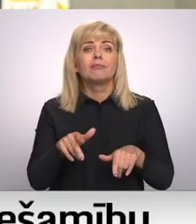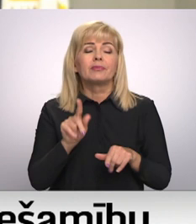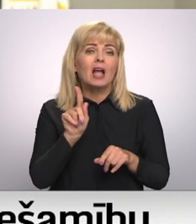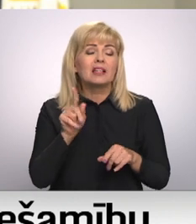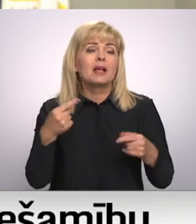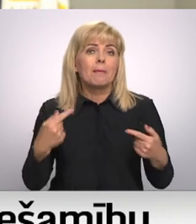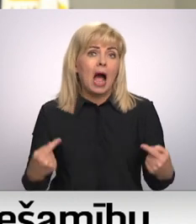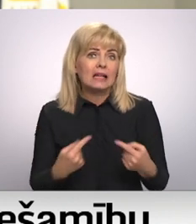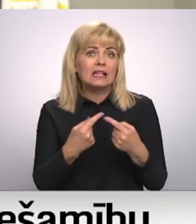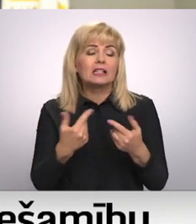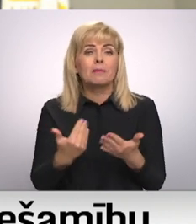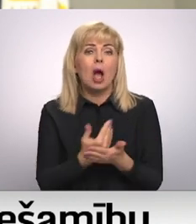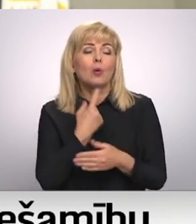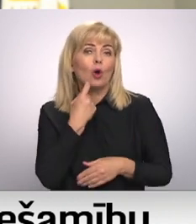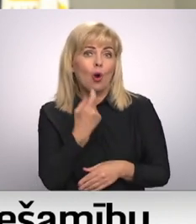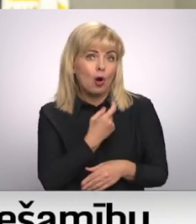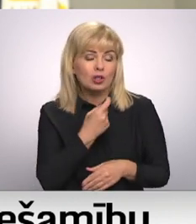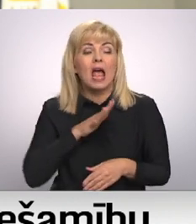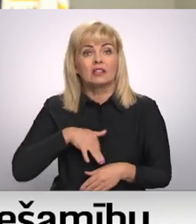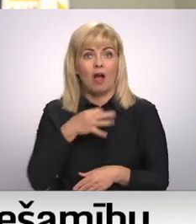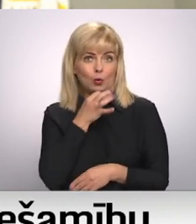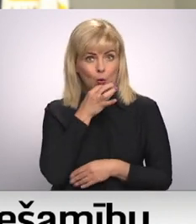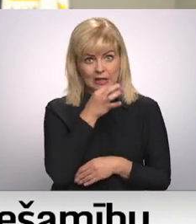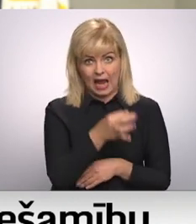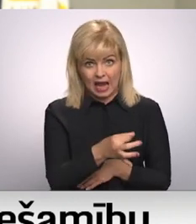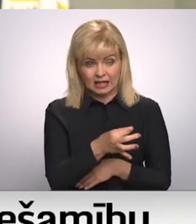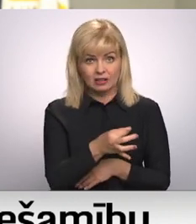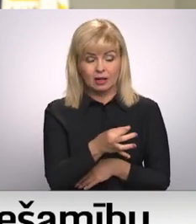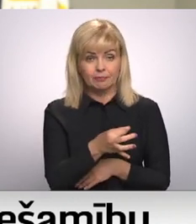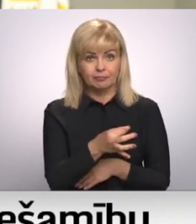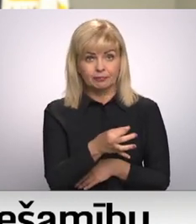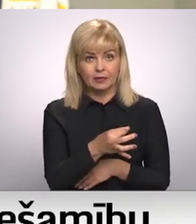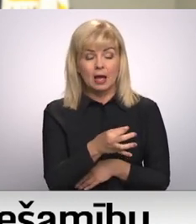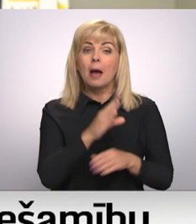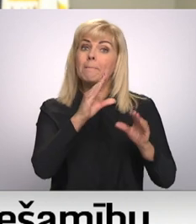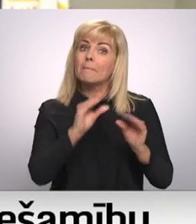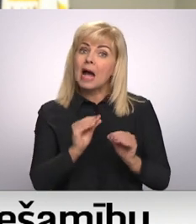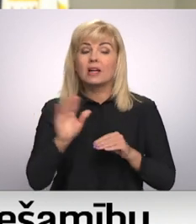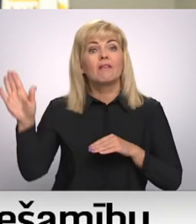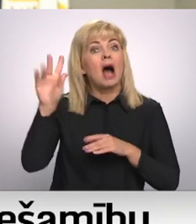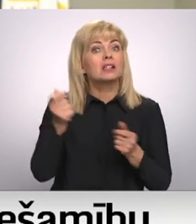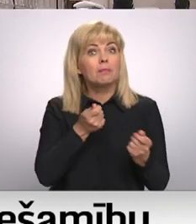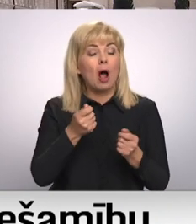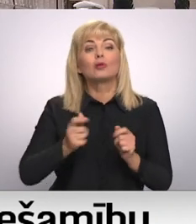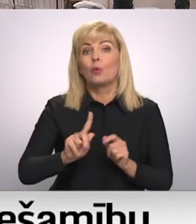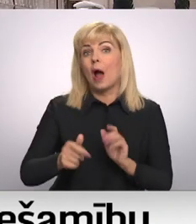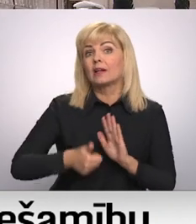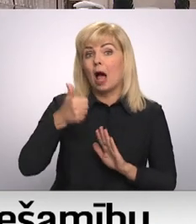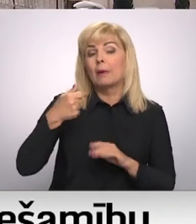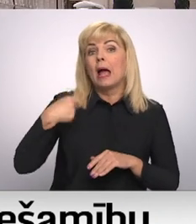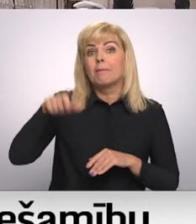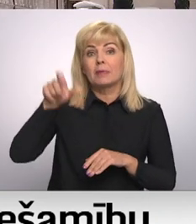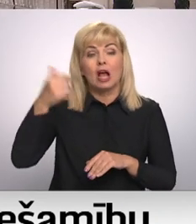kas attiecās uz jauniem konservatīviem, es varu teikt, ka nu, jo mazāk valsts pārvalde, jo labāk. Par